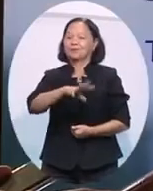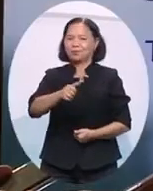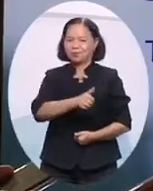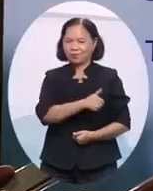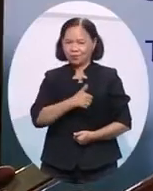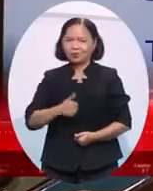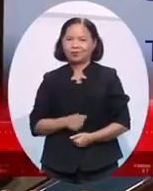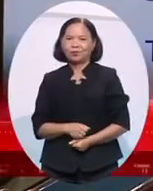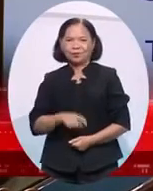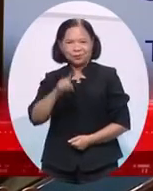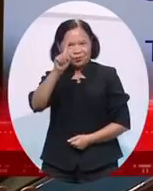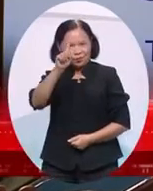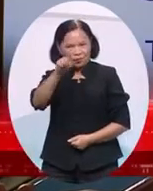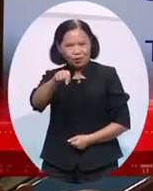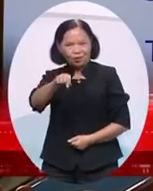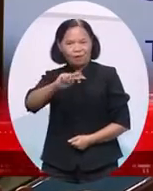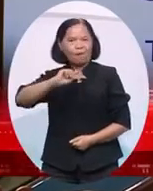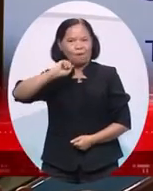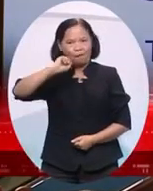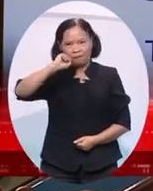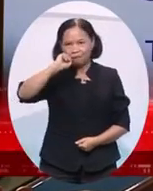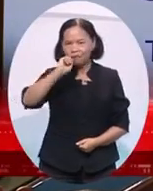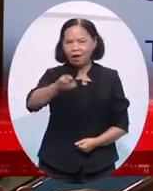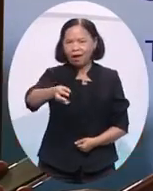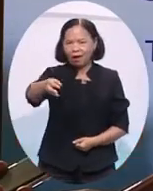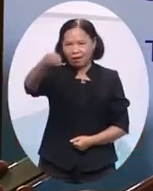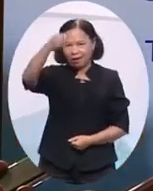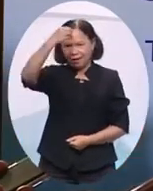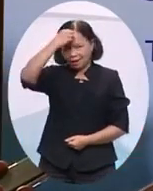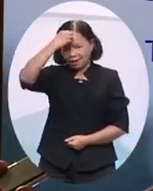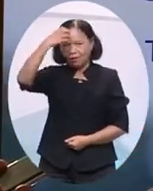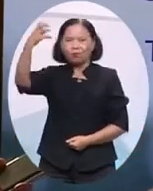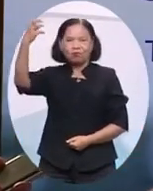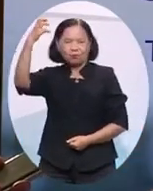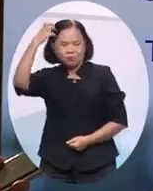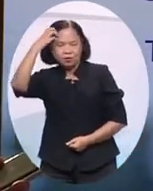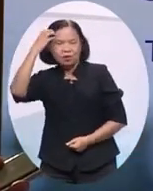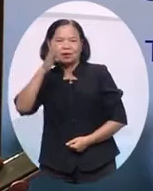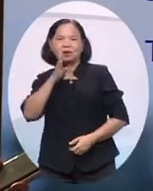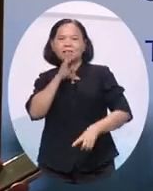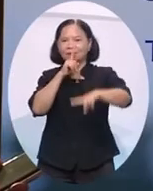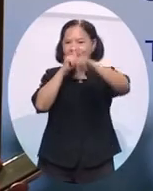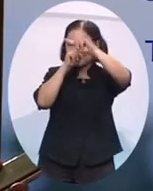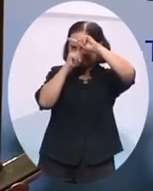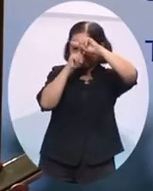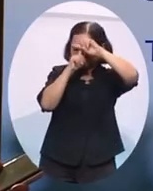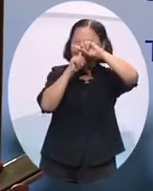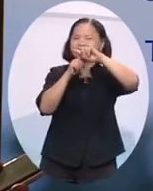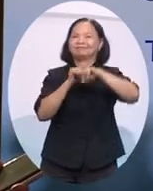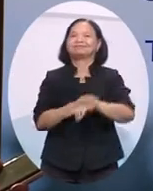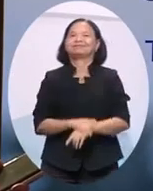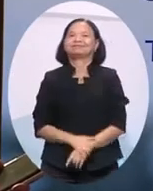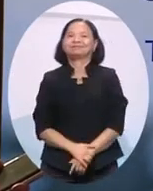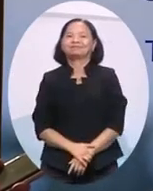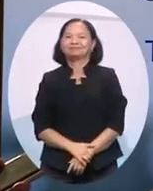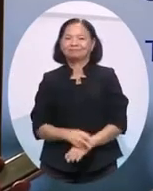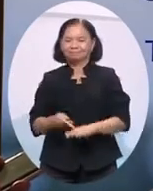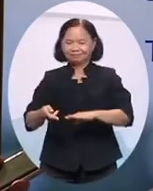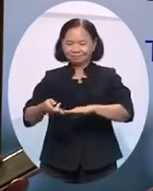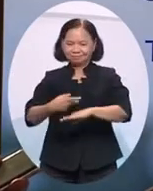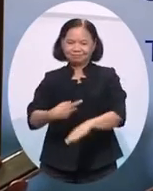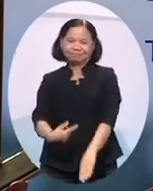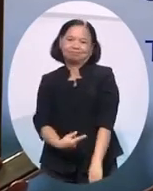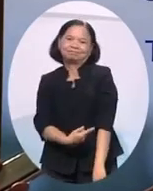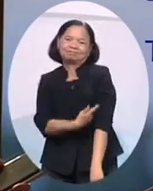Phải có sự đào tạo bài bản chính quy cũng như là cập nhật kiến thức và phải là do bác sĩ thực hiện. Ngoài những cái kỹ thuật tiêm chích